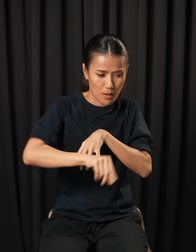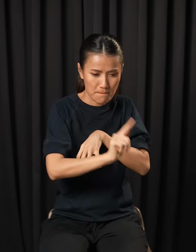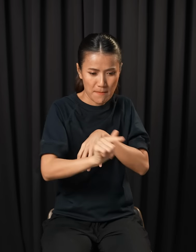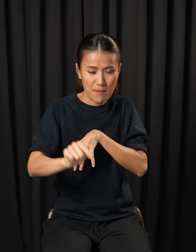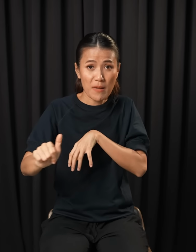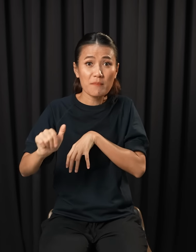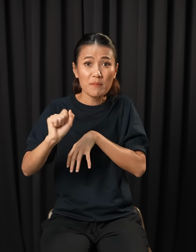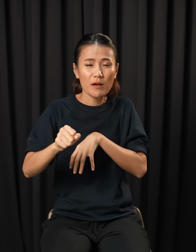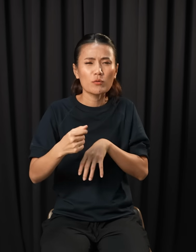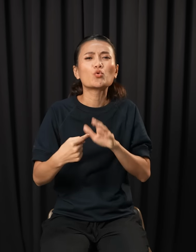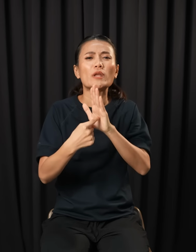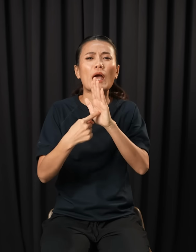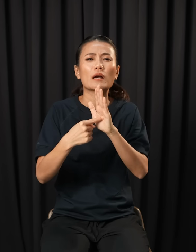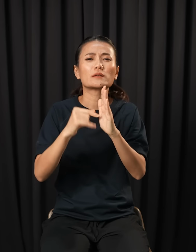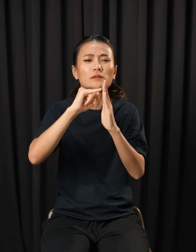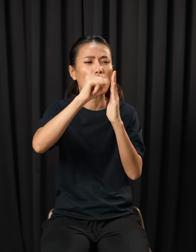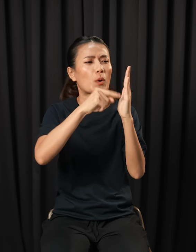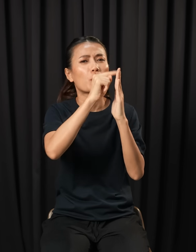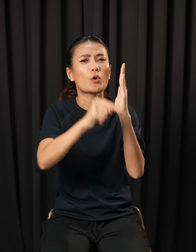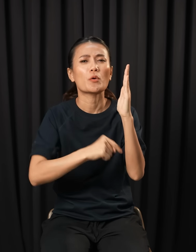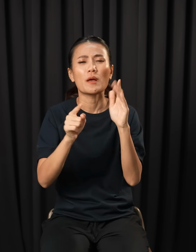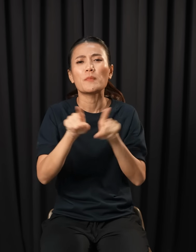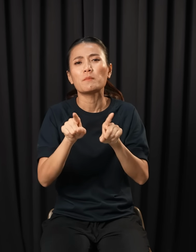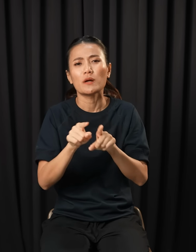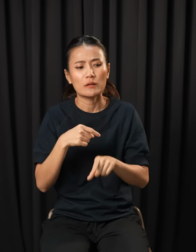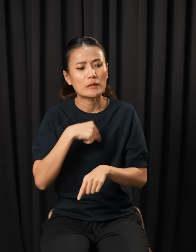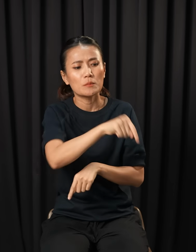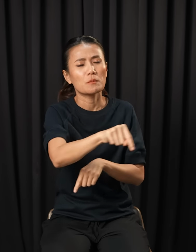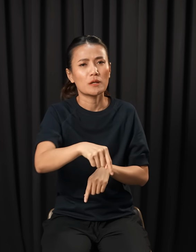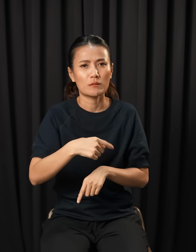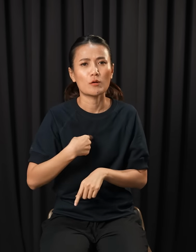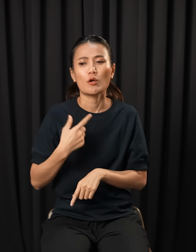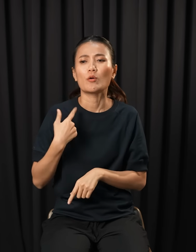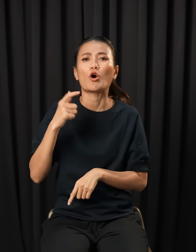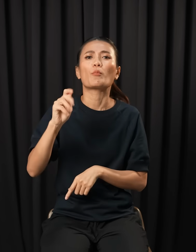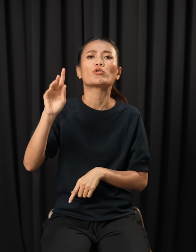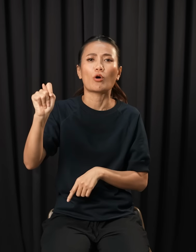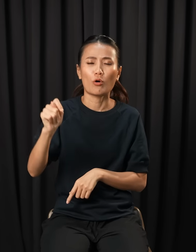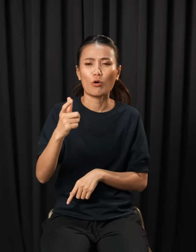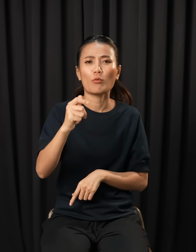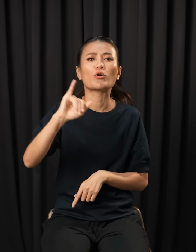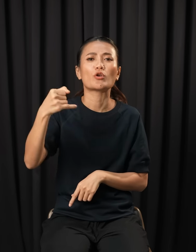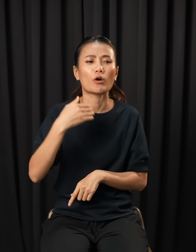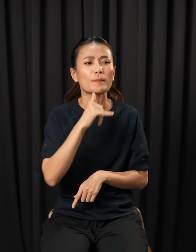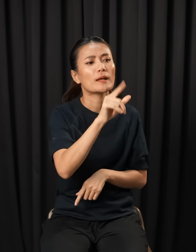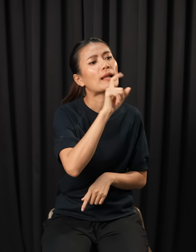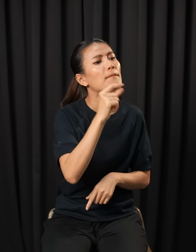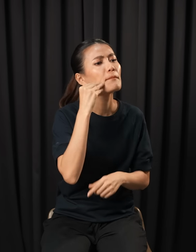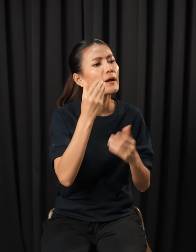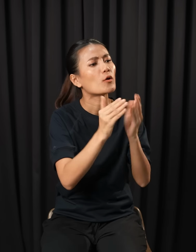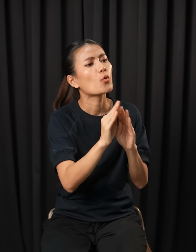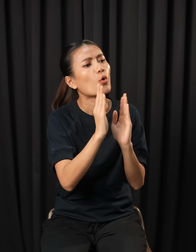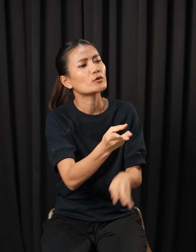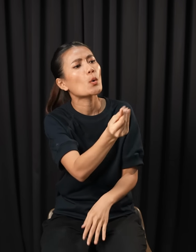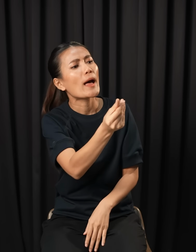ใจว่าก้าวไกลเนี่ยเขามีระบบหัวคะแนนไหมแต่ในหัวคะแนนที่ผมเข้าใจอย่างในต่างจังหวัดเนี่ยก็จะเป็นของผู้คนของผู้ใหญ่บ้านคนของอบจ.อบต.ม